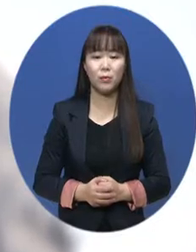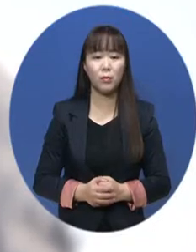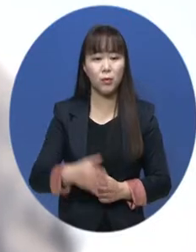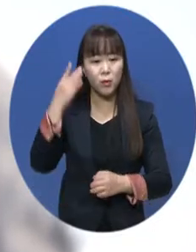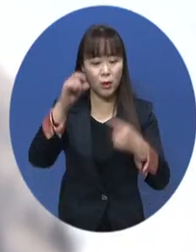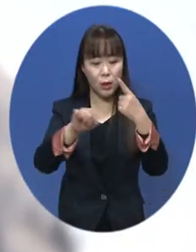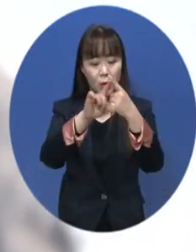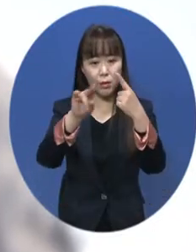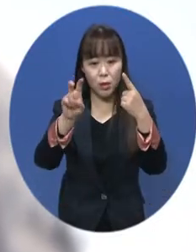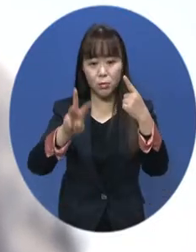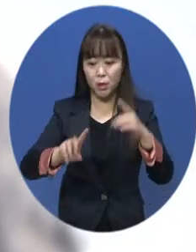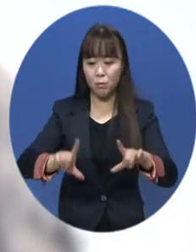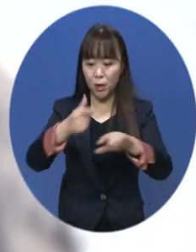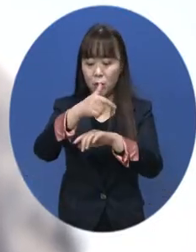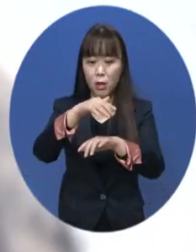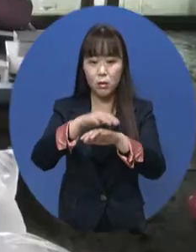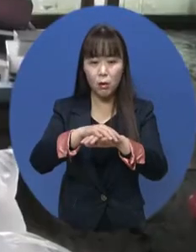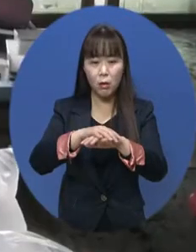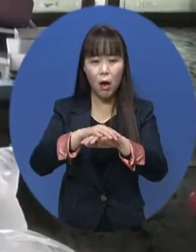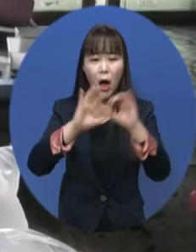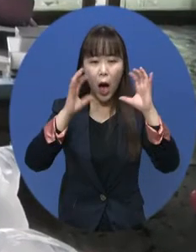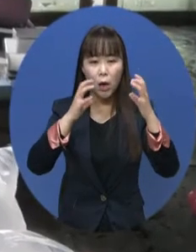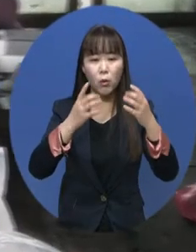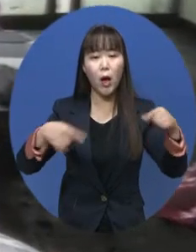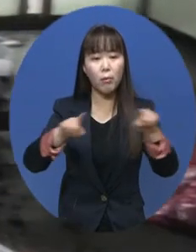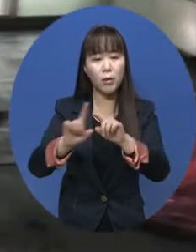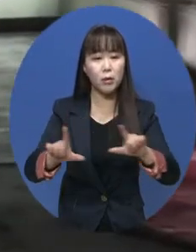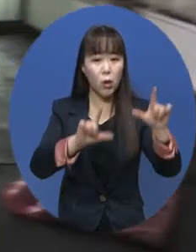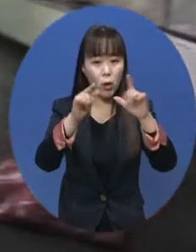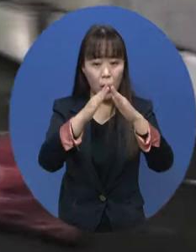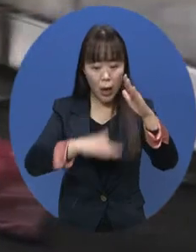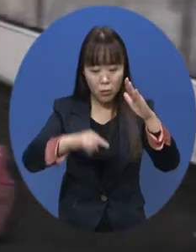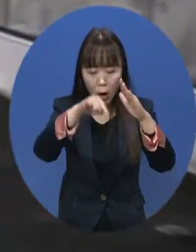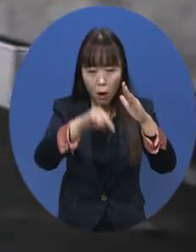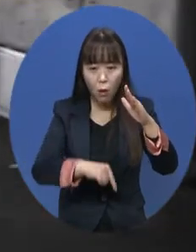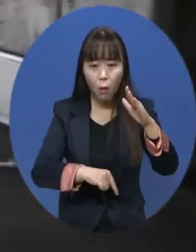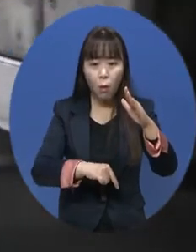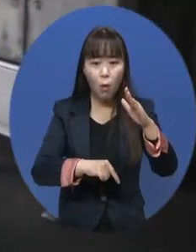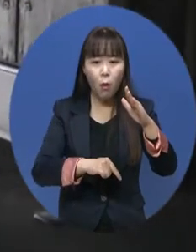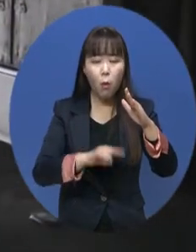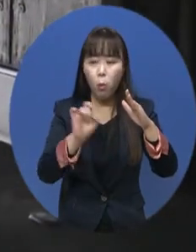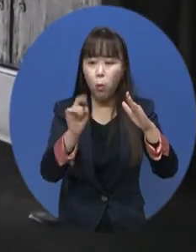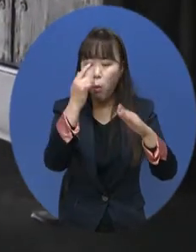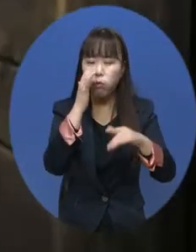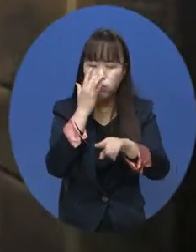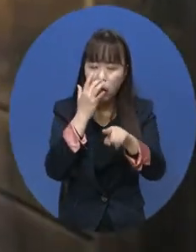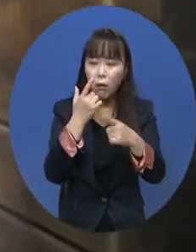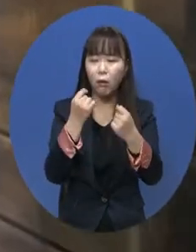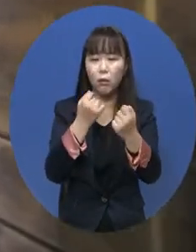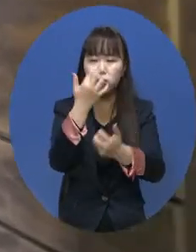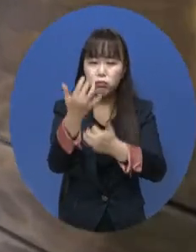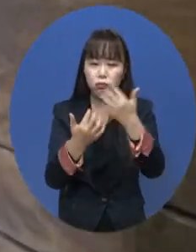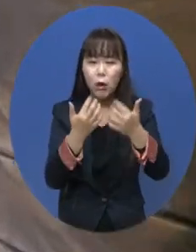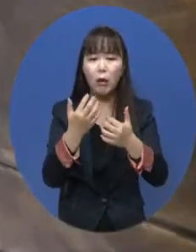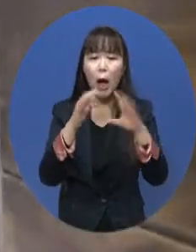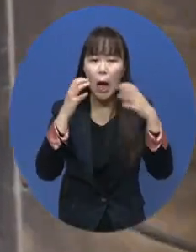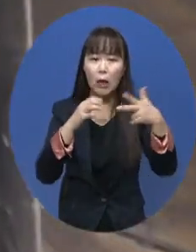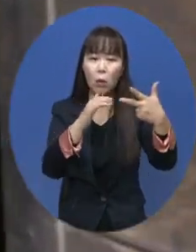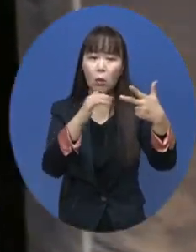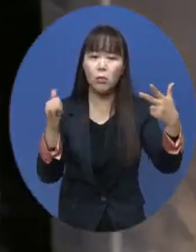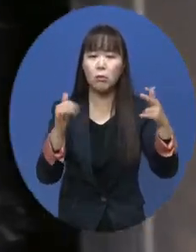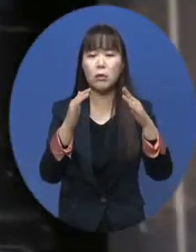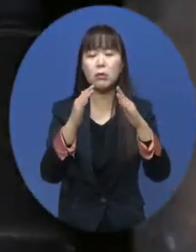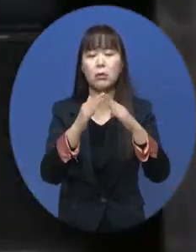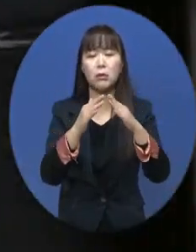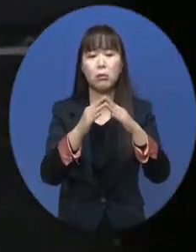지난 1월 23일 대전의 한 아동 공동생활가정에서 원인 불명의 화재로 같이 생활하던 7명의 아동들이 집을